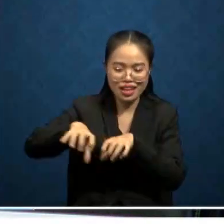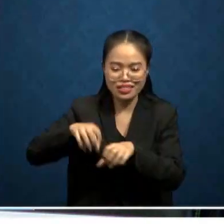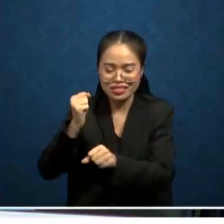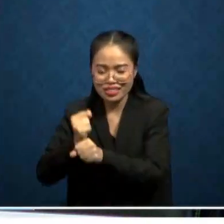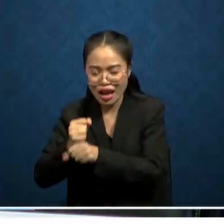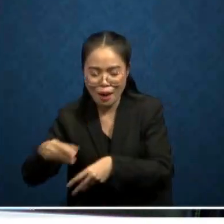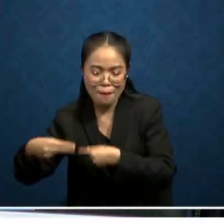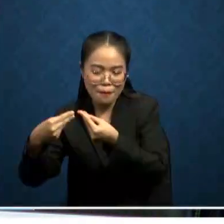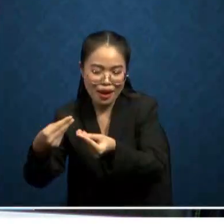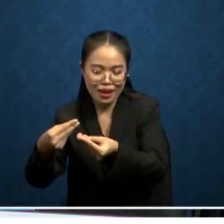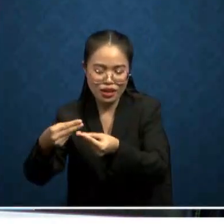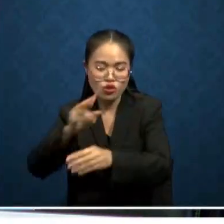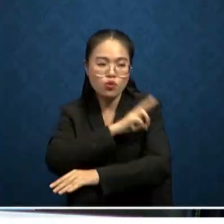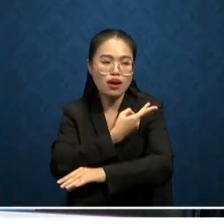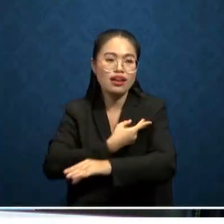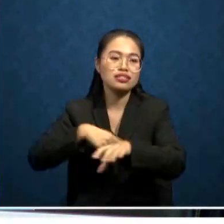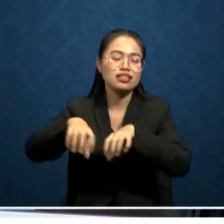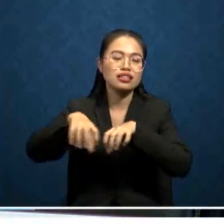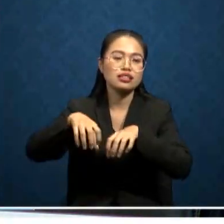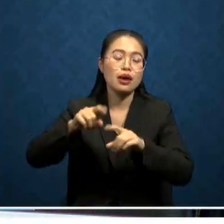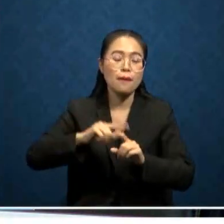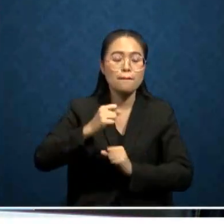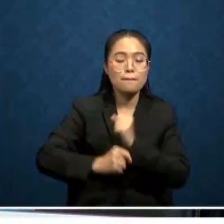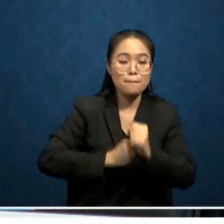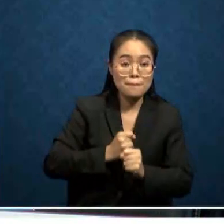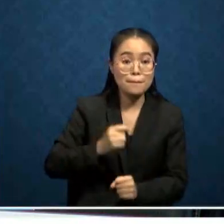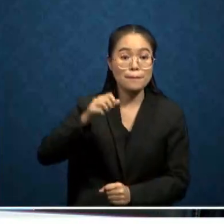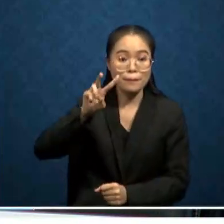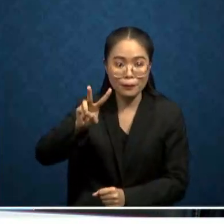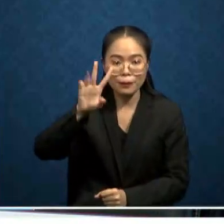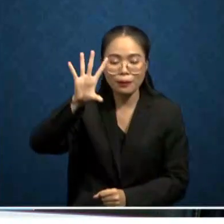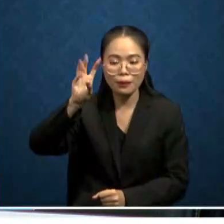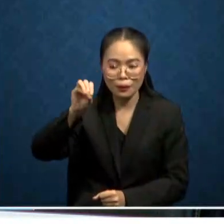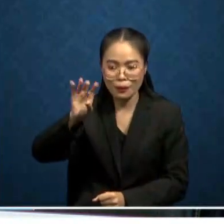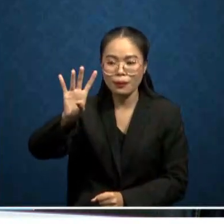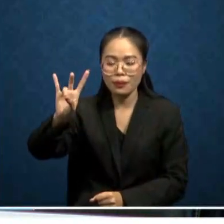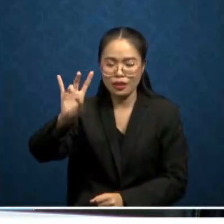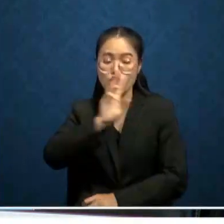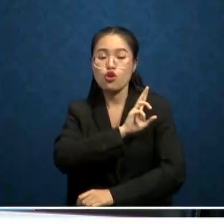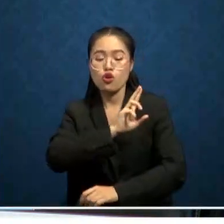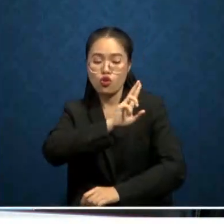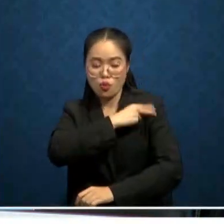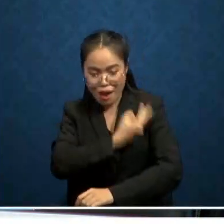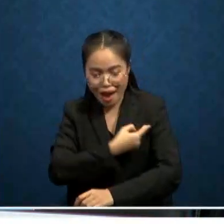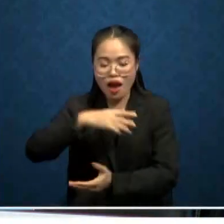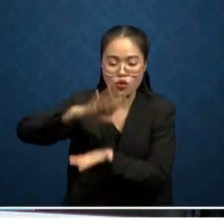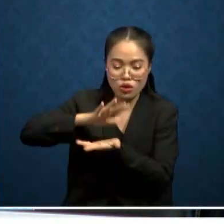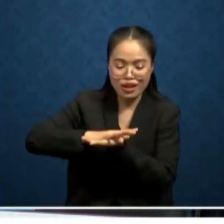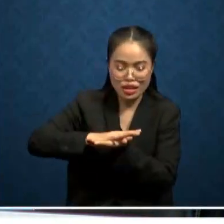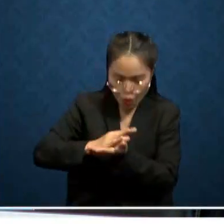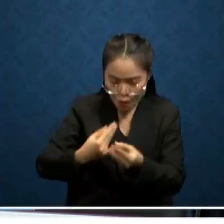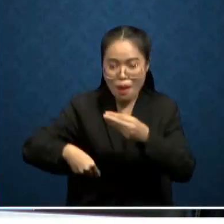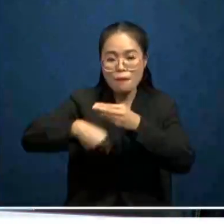ให้พื้นที่เเดินเดินได้แล้วก็ในปี 67 7นะครับกกพก็ได้ขยายกลุ่มเป้าหมายจากโรงเรียนโรงพยาบาลเป็นที่อื่นนะครับก็เริ่มไปคุยกับ